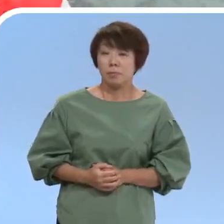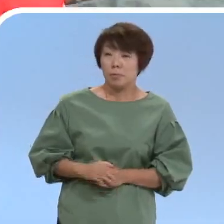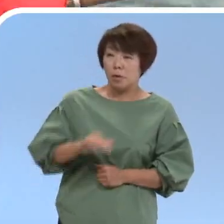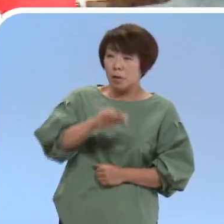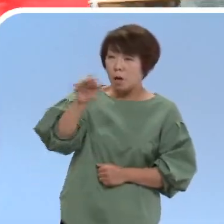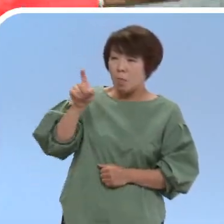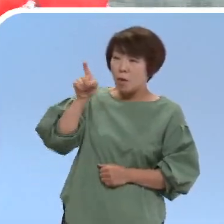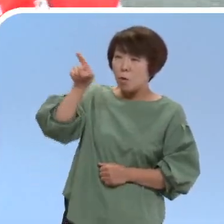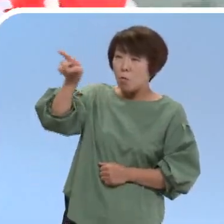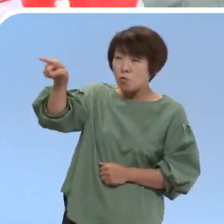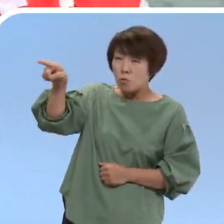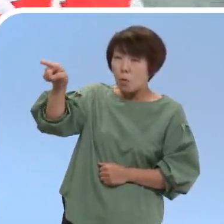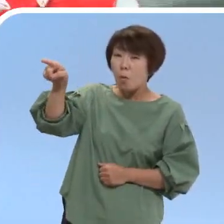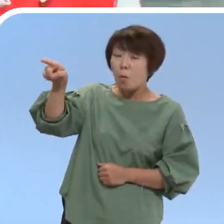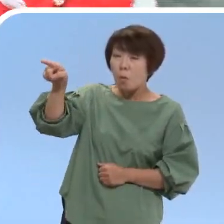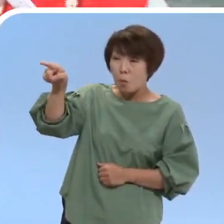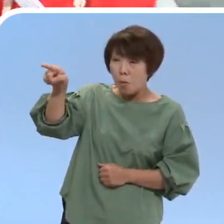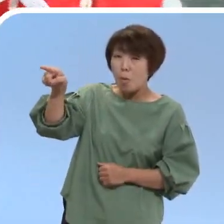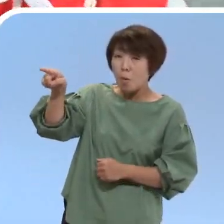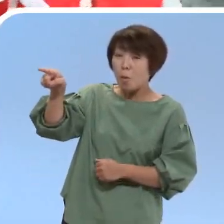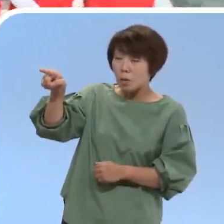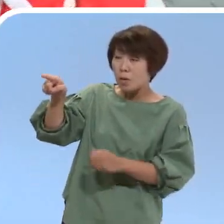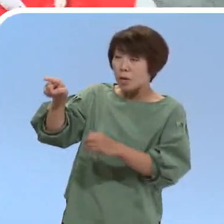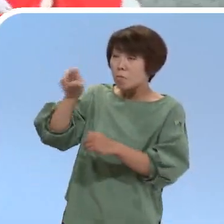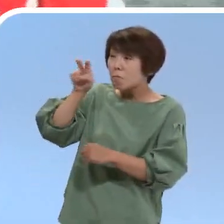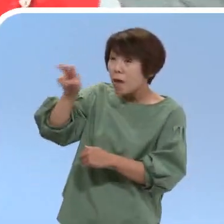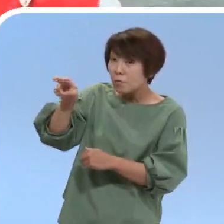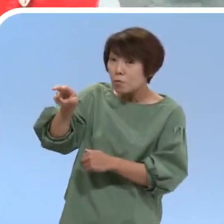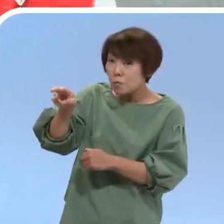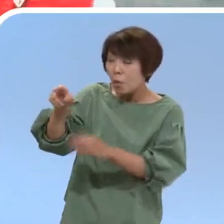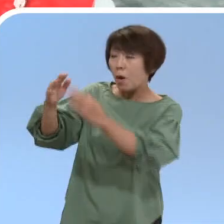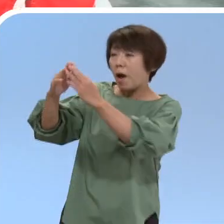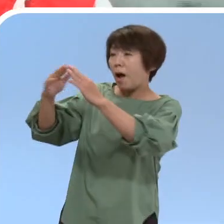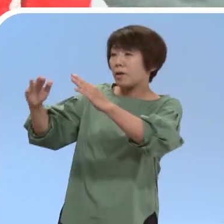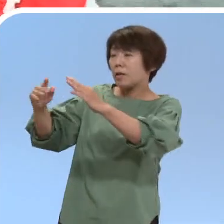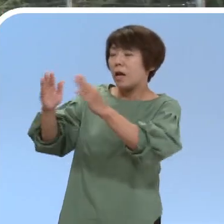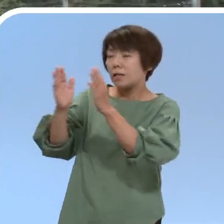この中にね、 はい、 屋根が見えるのが天白山。